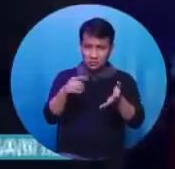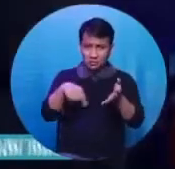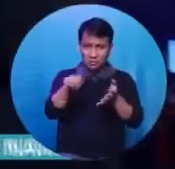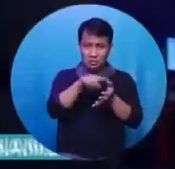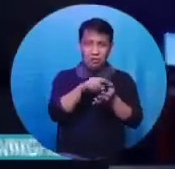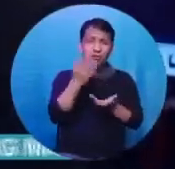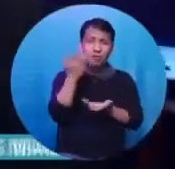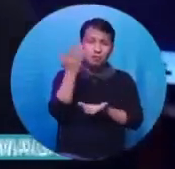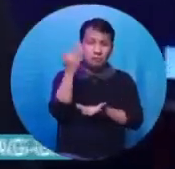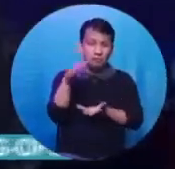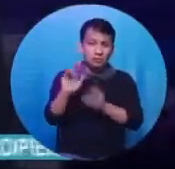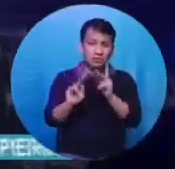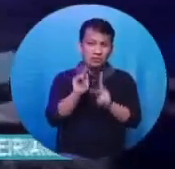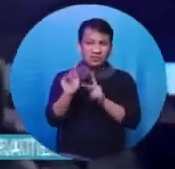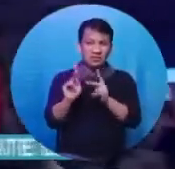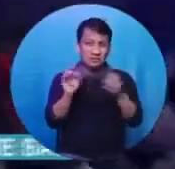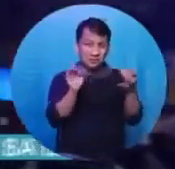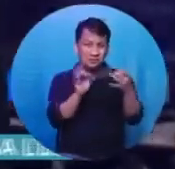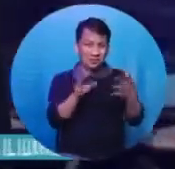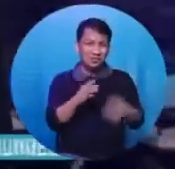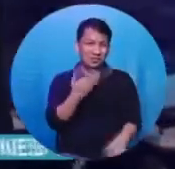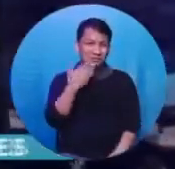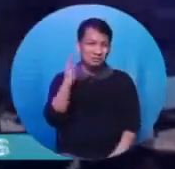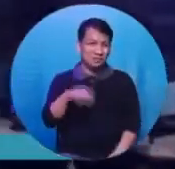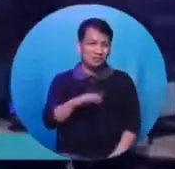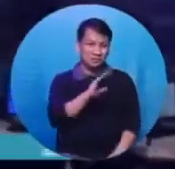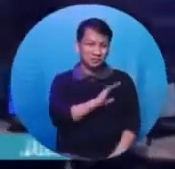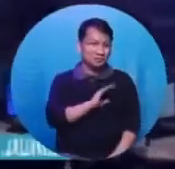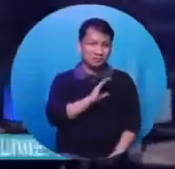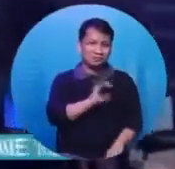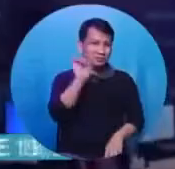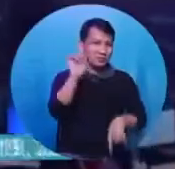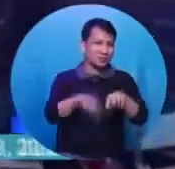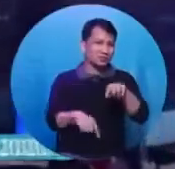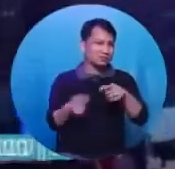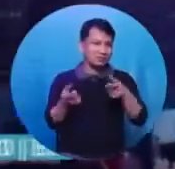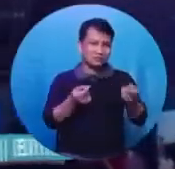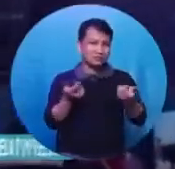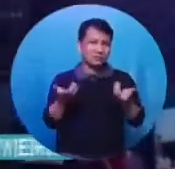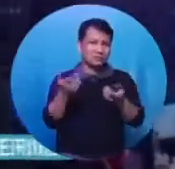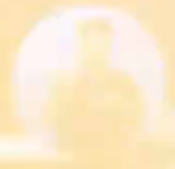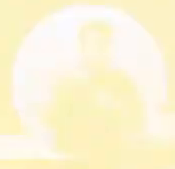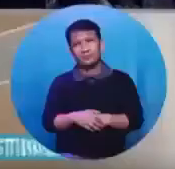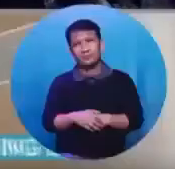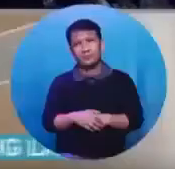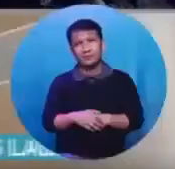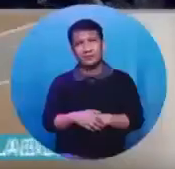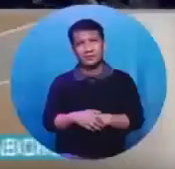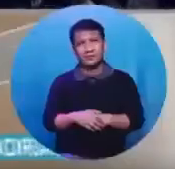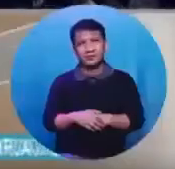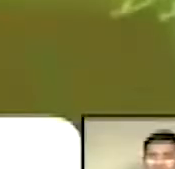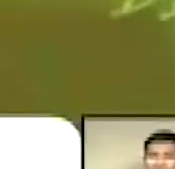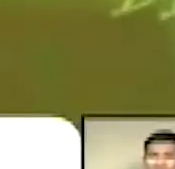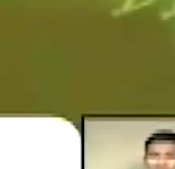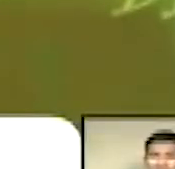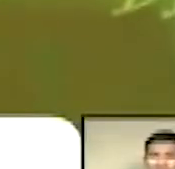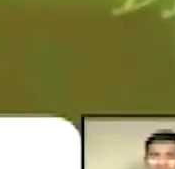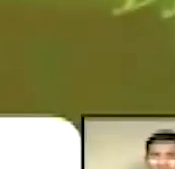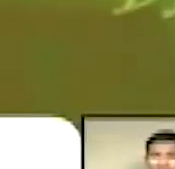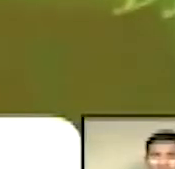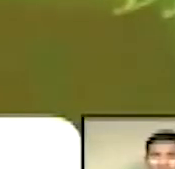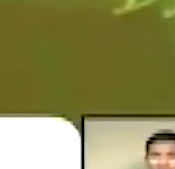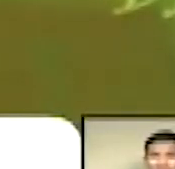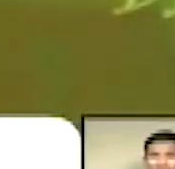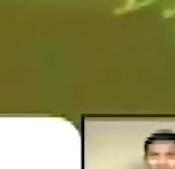at sinasabi nga nila, no, na pangit daw yung ugali ni Xander. Hindi dapat niya ginagawa yan sa kanyang nobya. Kung maalala ko, si Xander